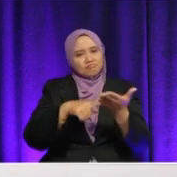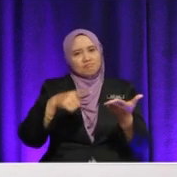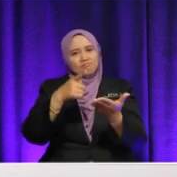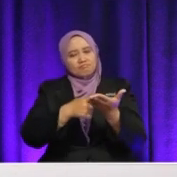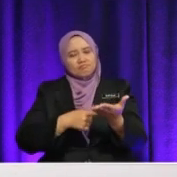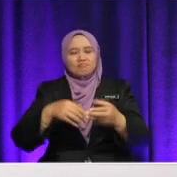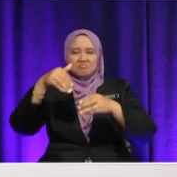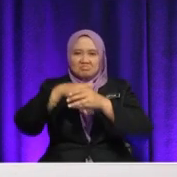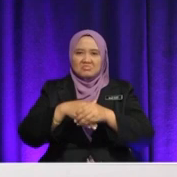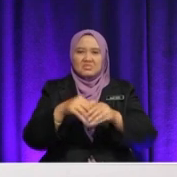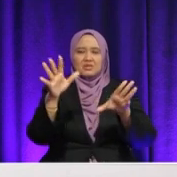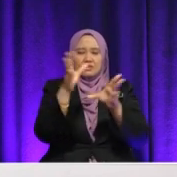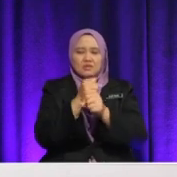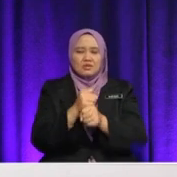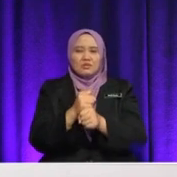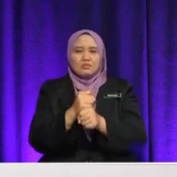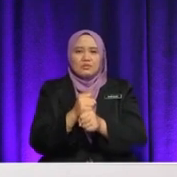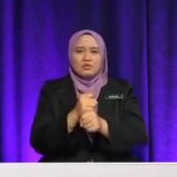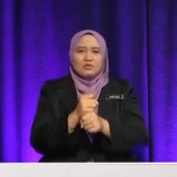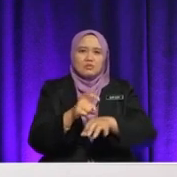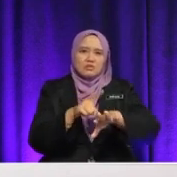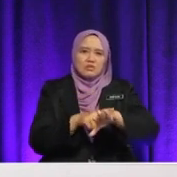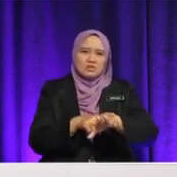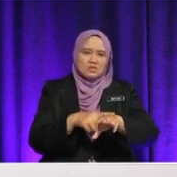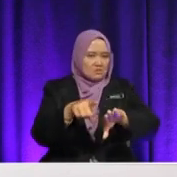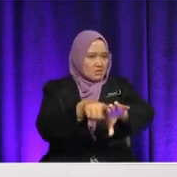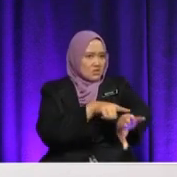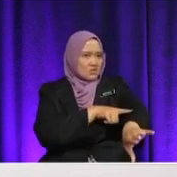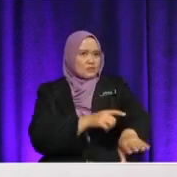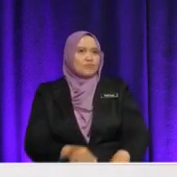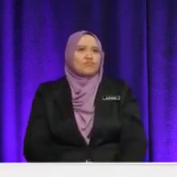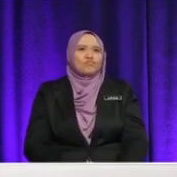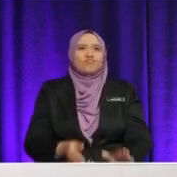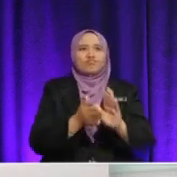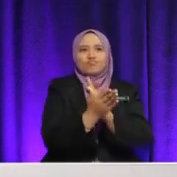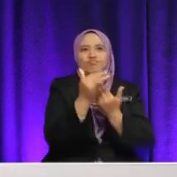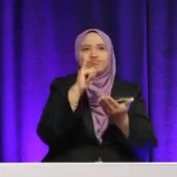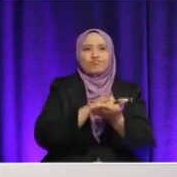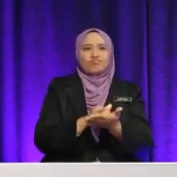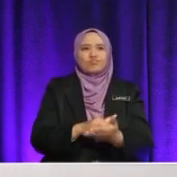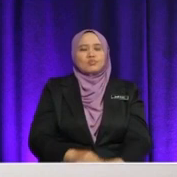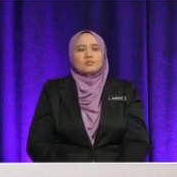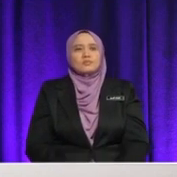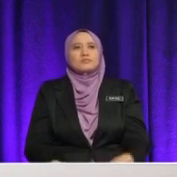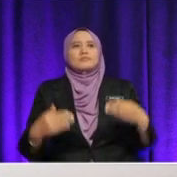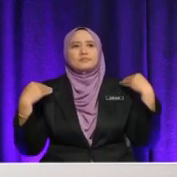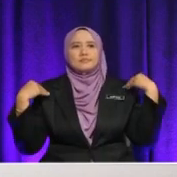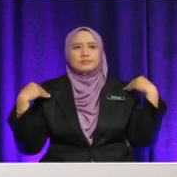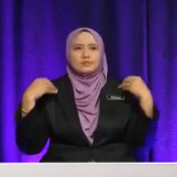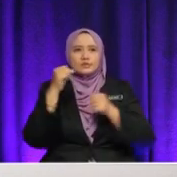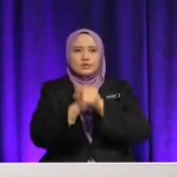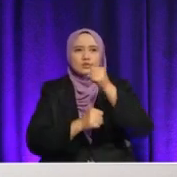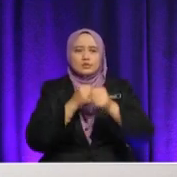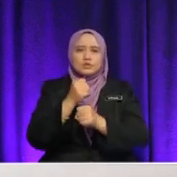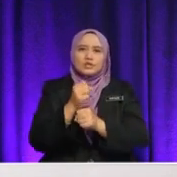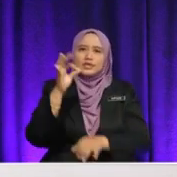disebabkan itu make pada tahun 1955 Maksudnya satu tahun selepas barulah pilihan Raya umum